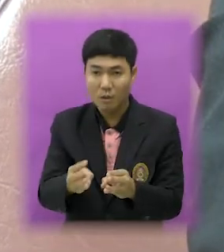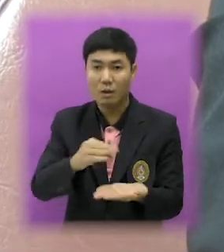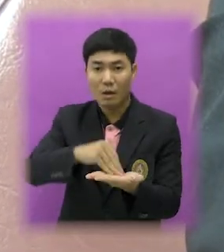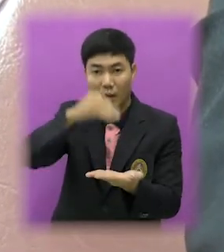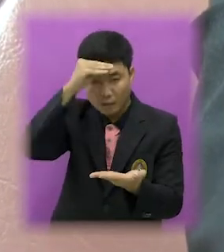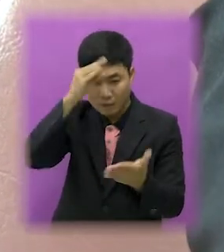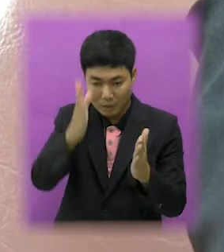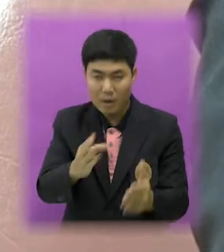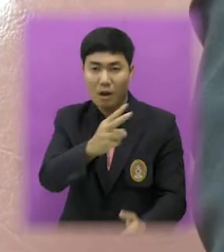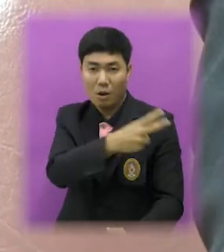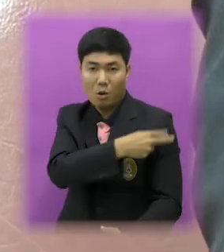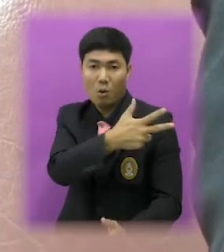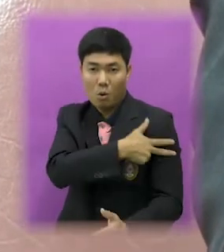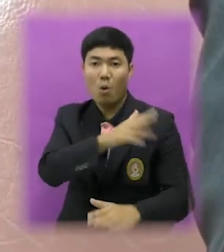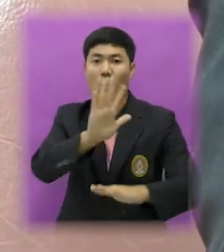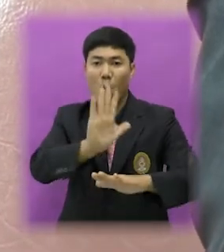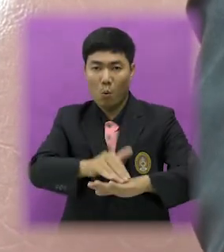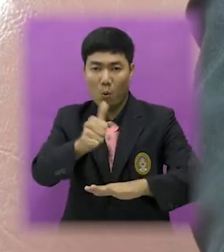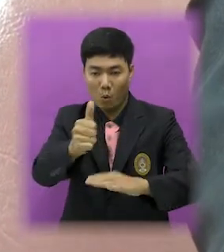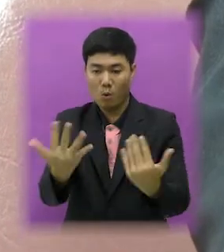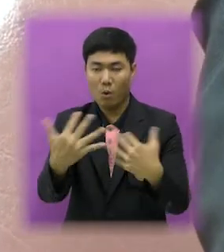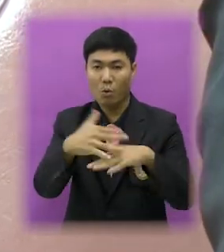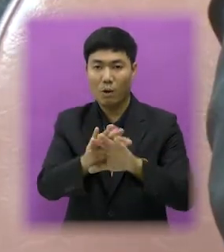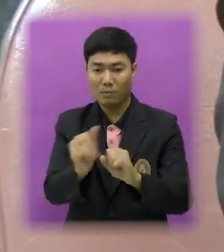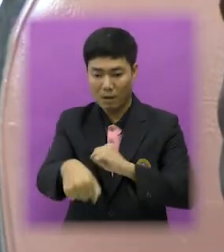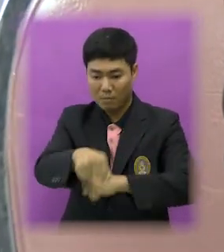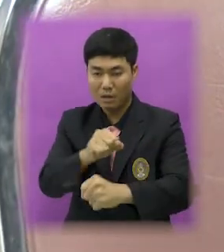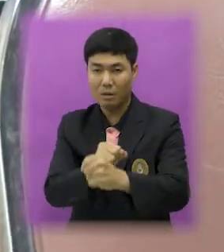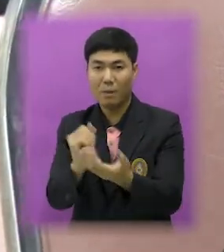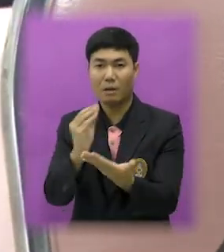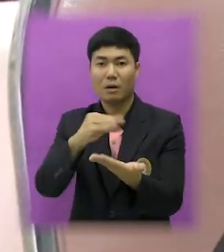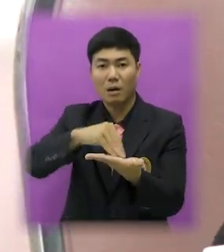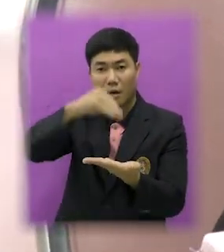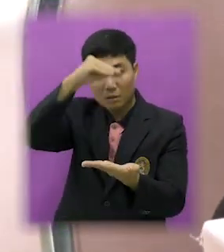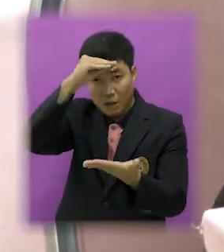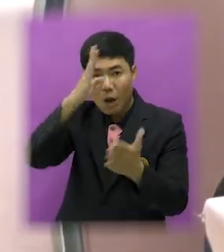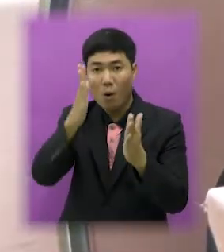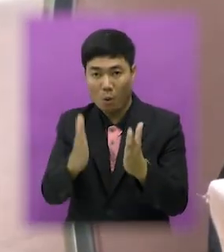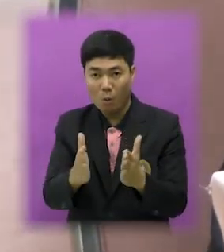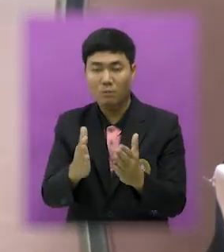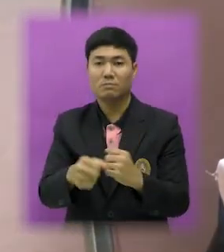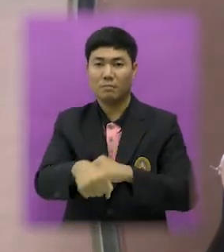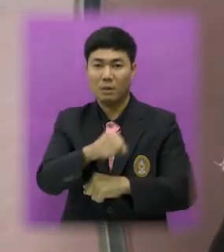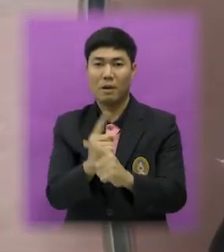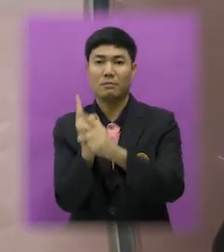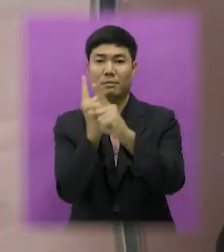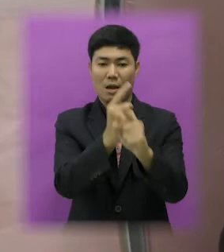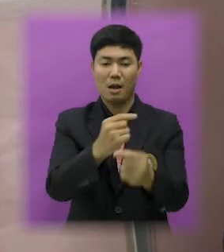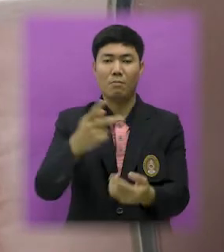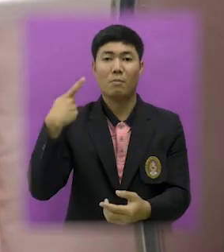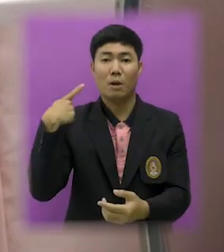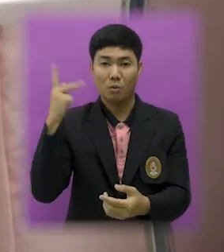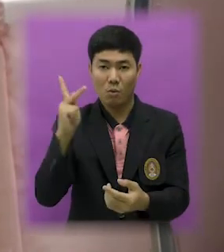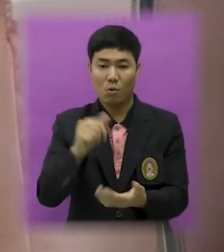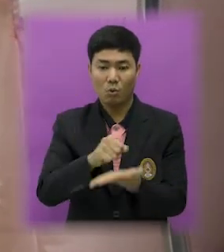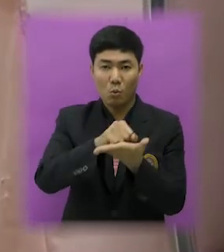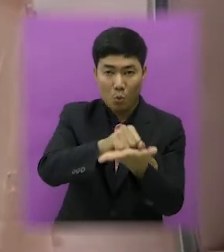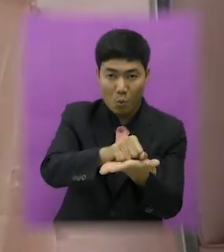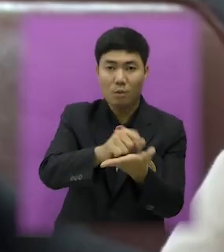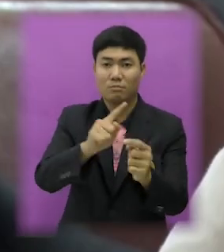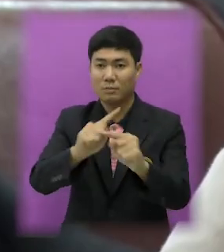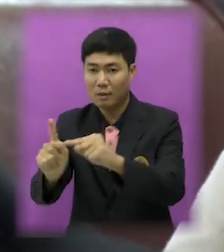ทางการศึกษาระดับบัณฑิตศึกษาให้ประสบผลสำเร็จรวมทั้งแนวทางปฏิบัติของนักศึกษาระดับบัณฑิตศึกษาและสวัสดิการ